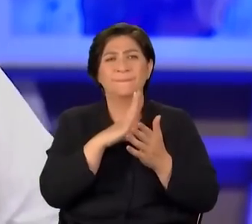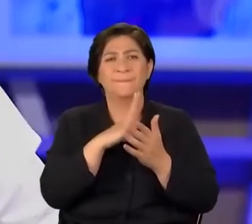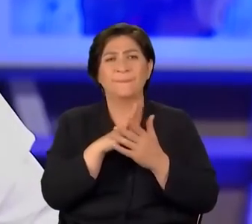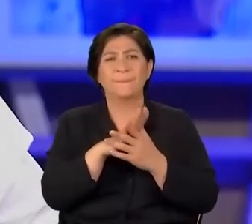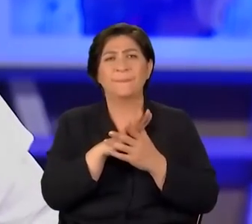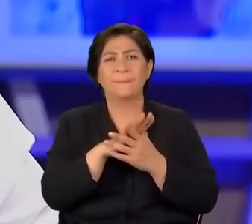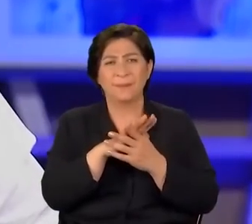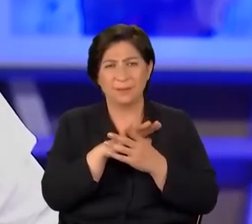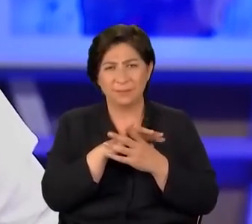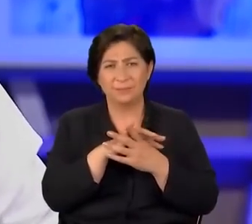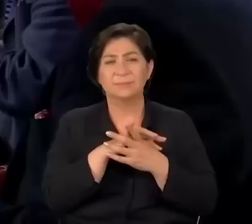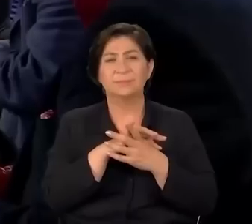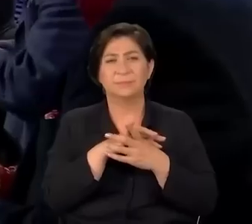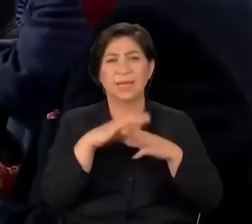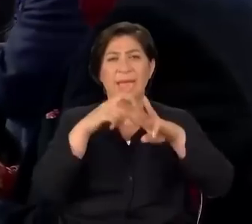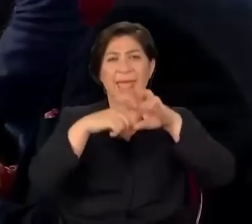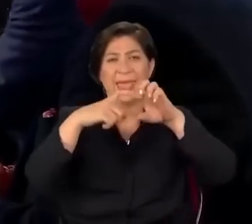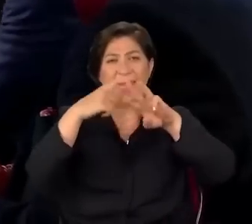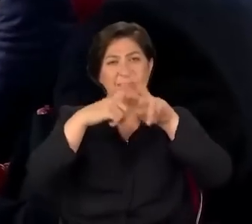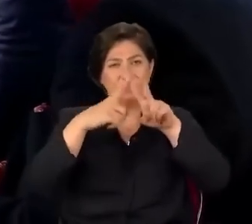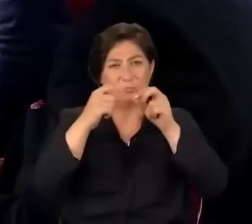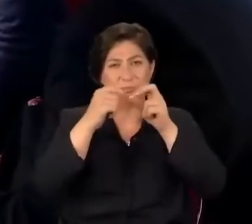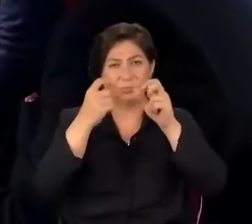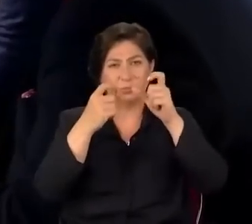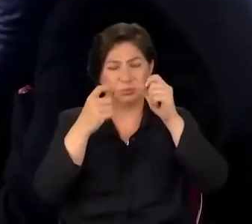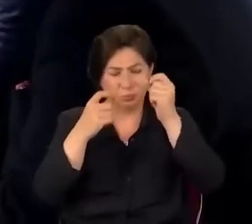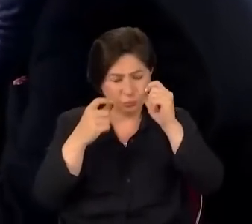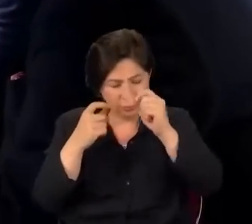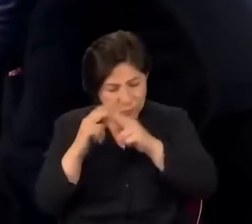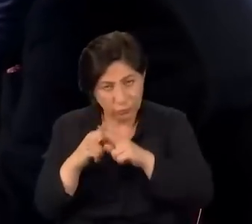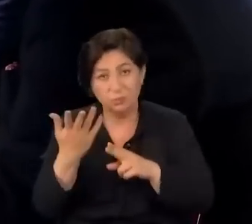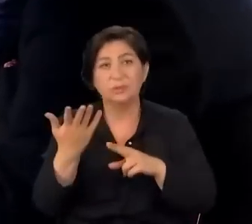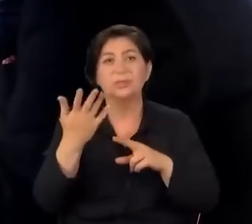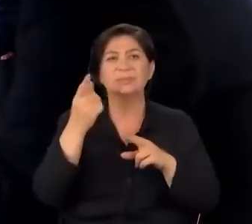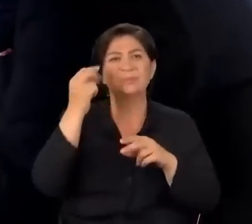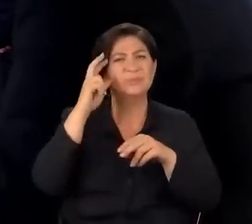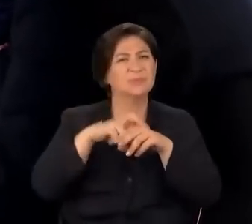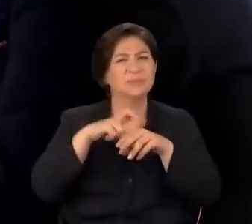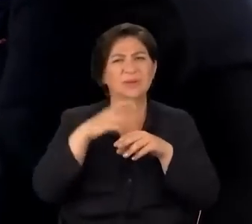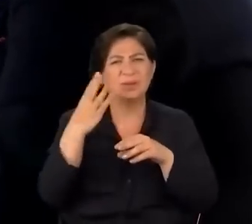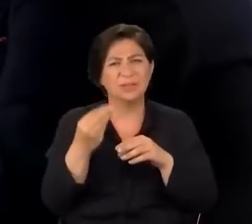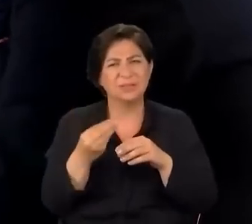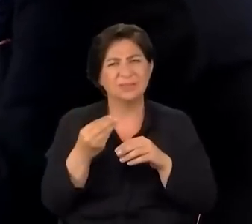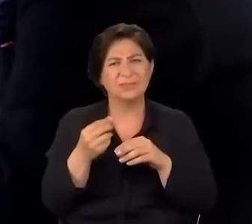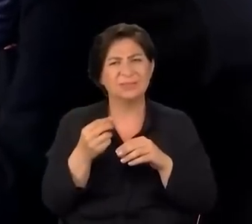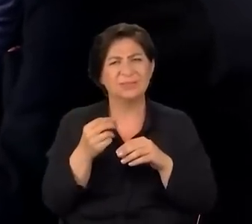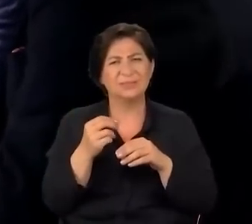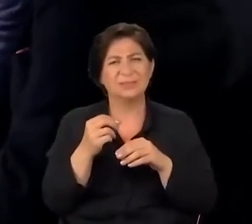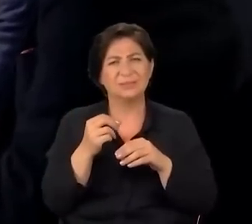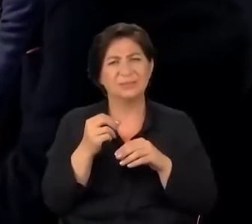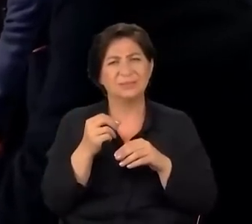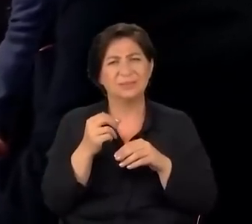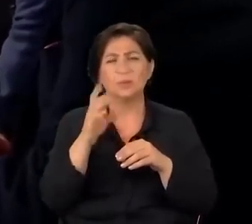ha Erhan Vurgun diye hatırlıyorum ondan sonra bir şimdi tekrar hatırlamam güç Gramsci. Olabilir.